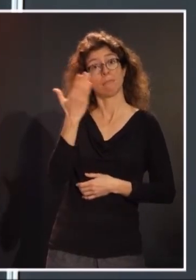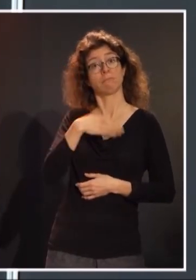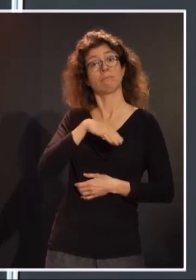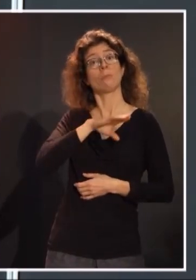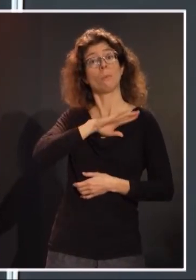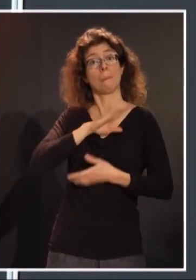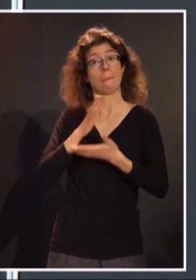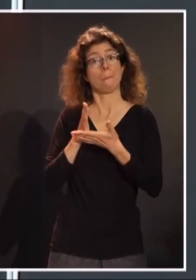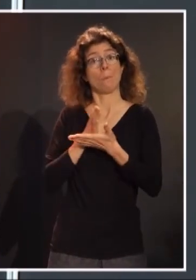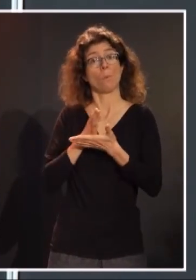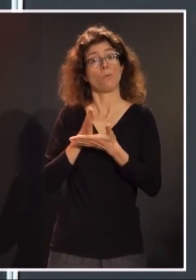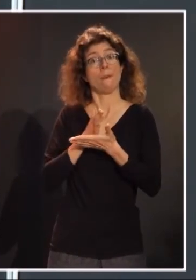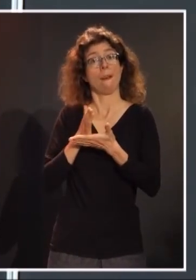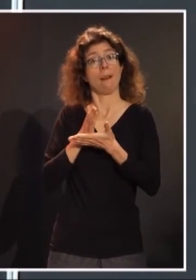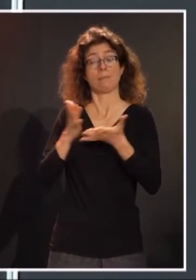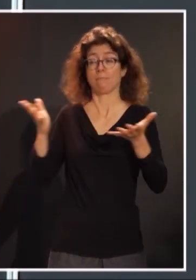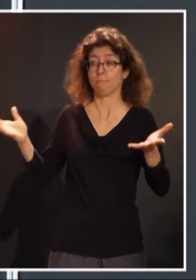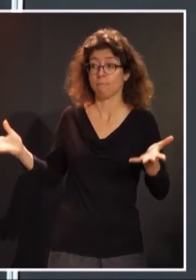le projet